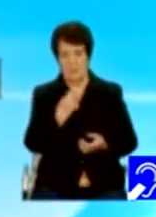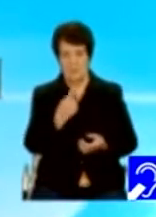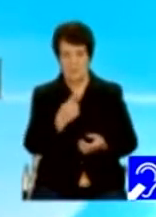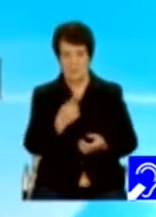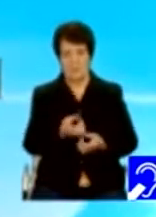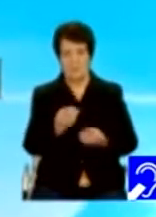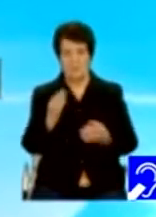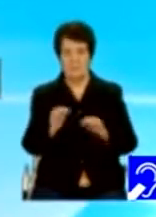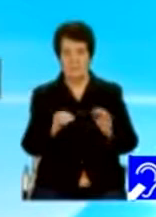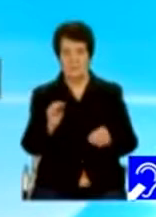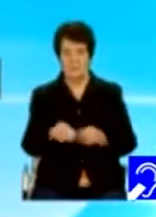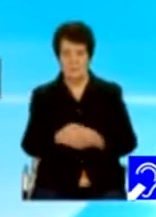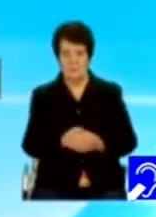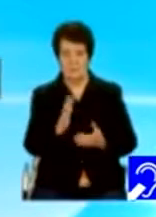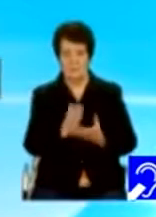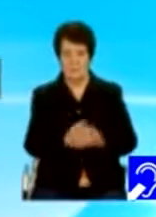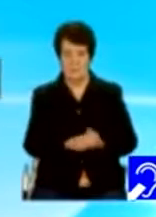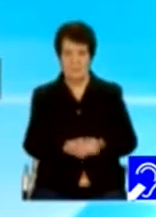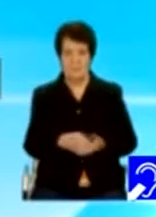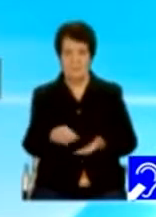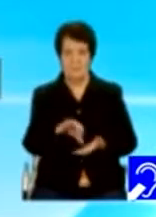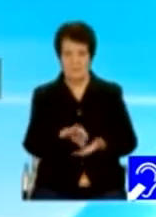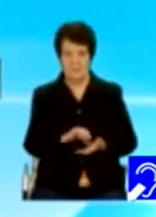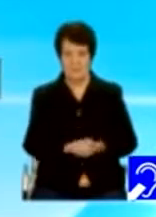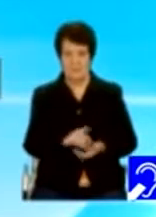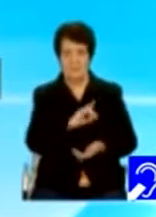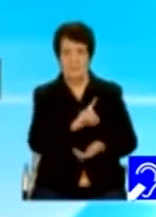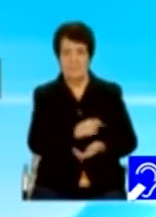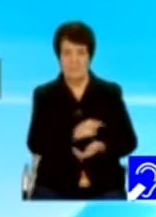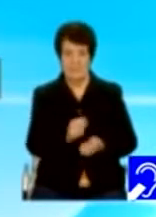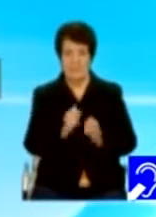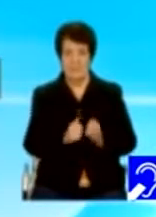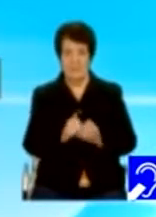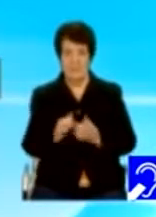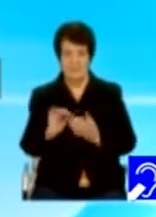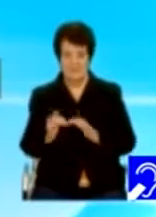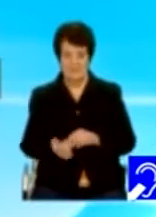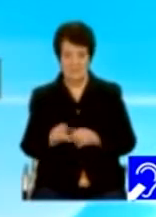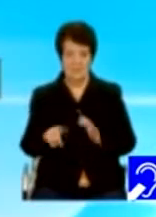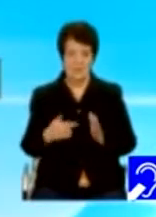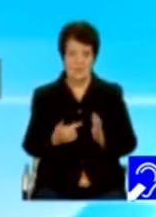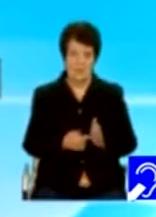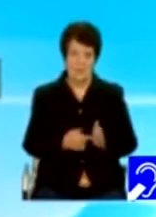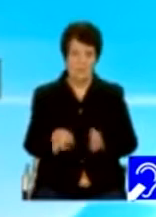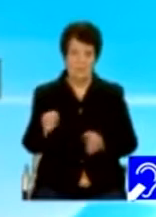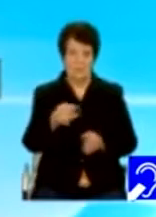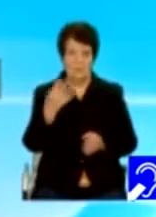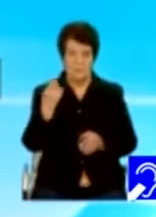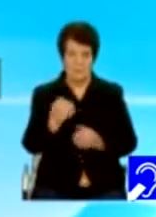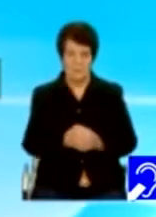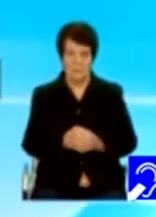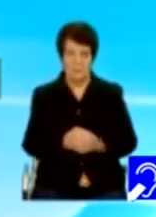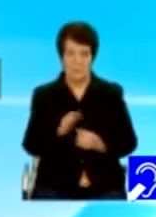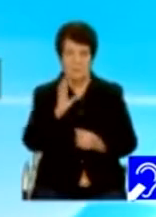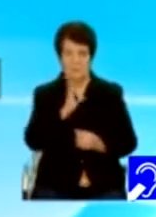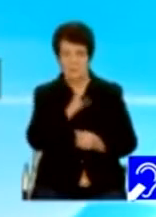constituit și suntem prezenți fizic în fiecare sat. în fiecare oraș din Republica Moldova. De la